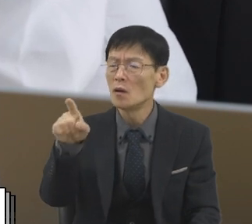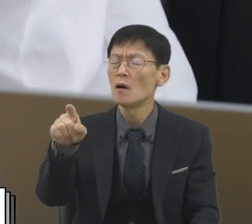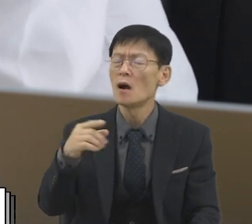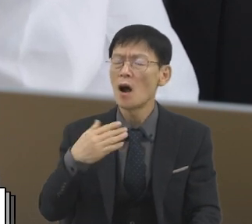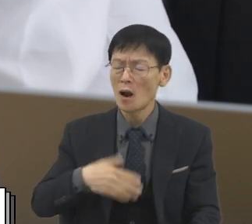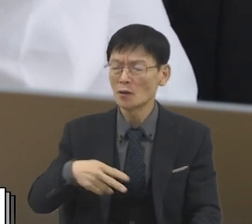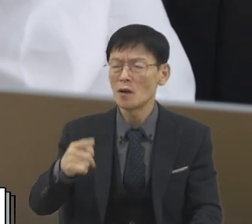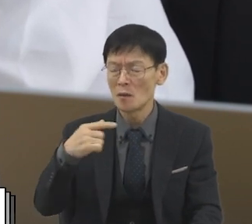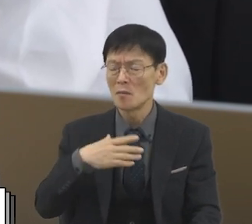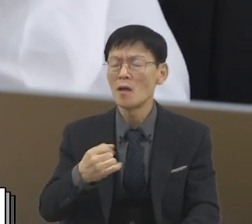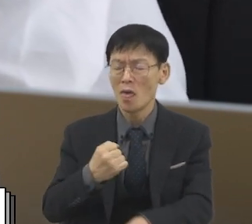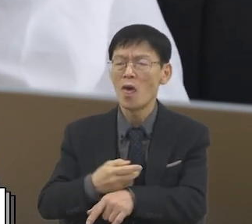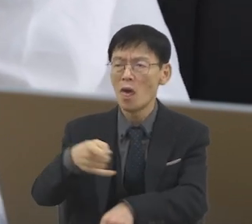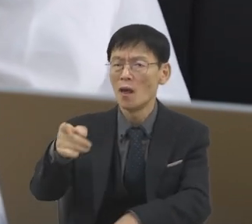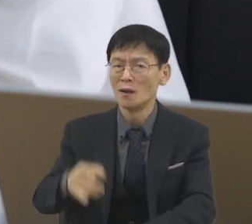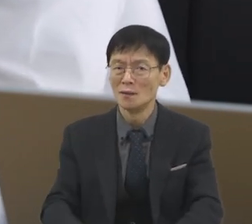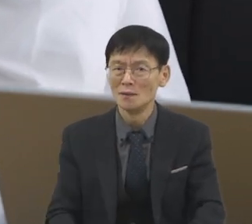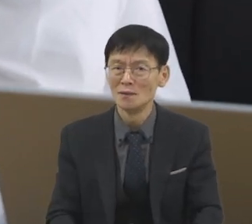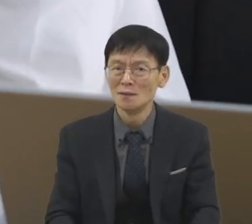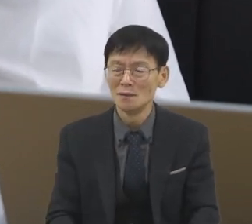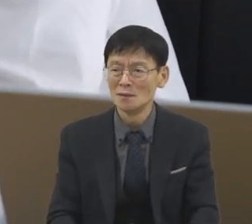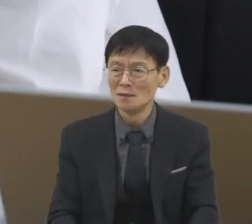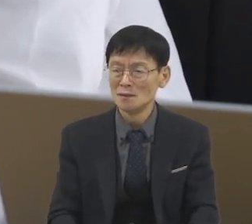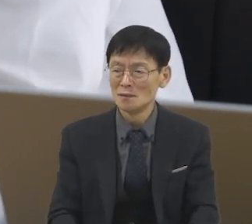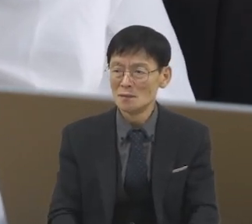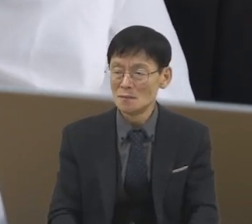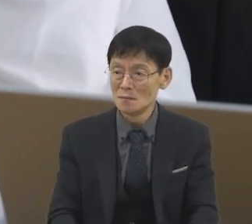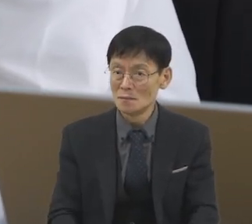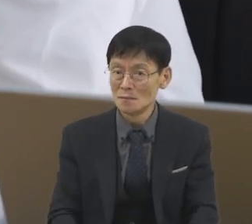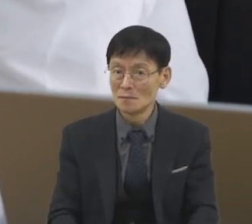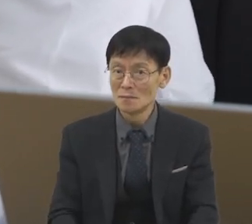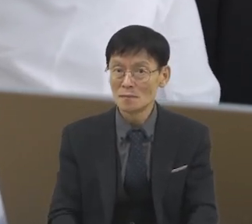그냥 편하게 하셔도 될 것 같아요. 네.